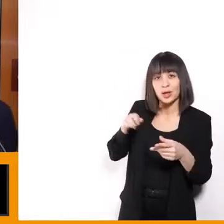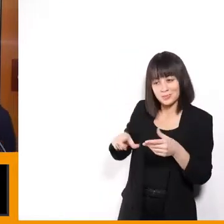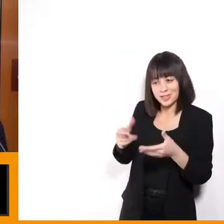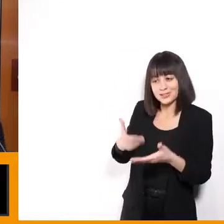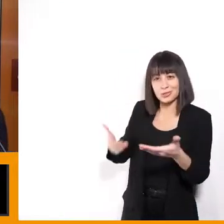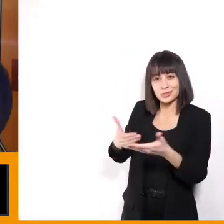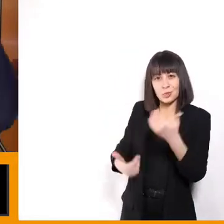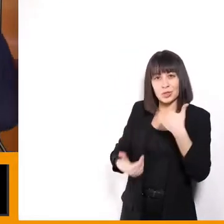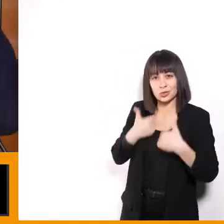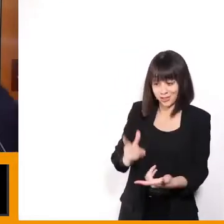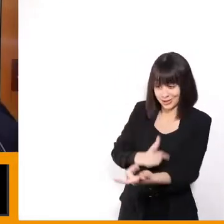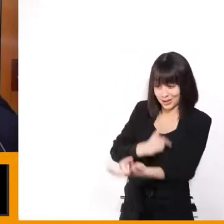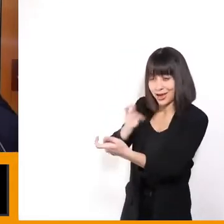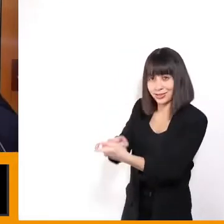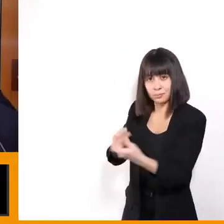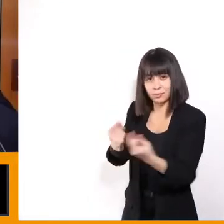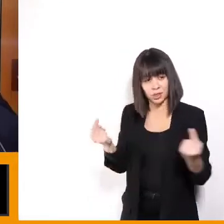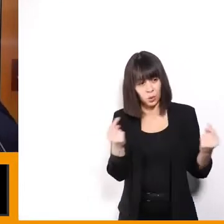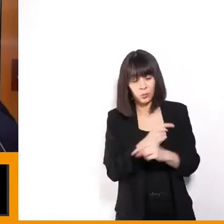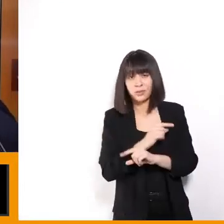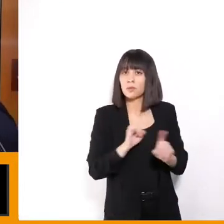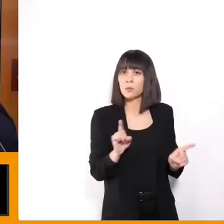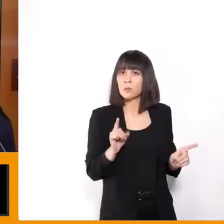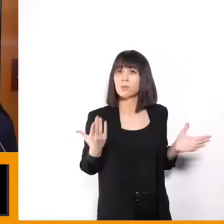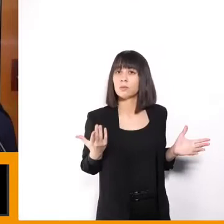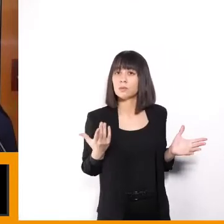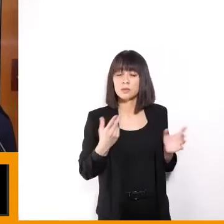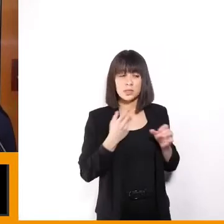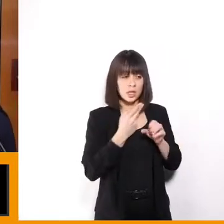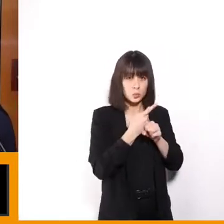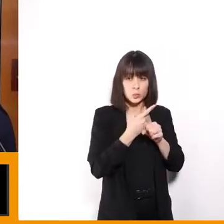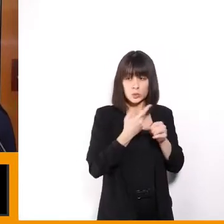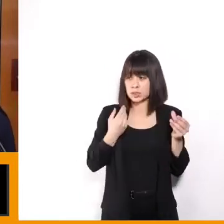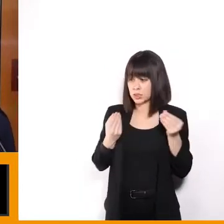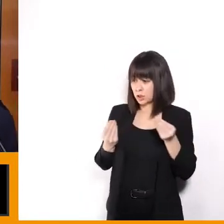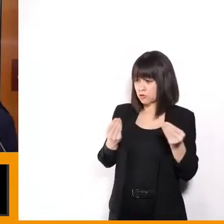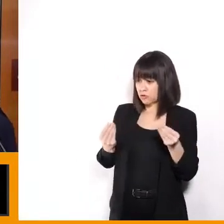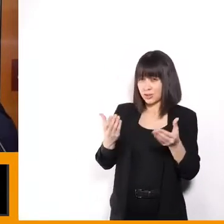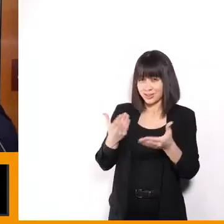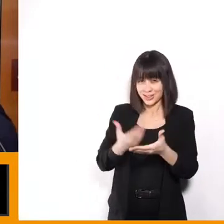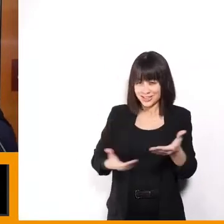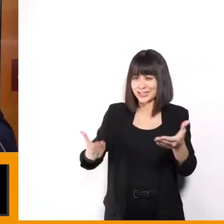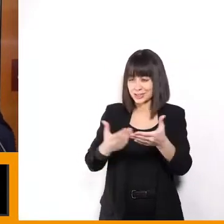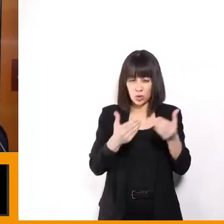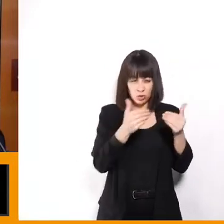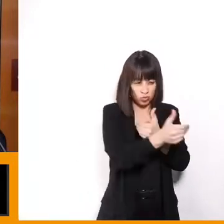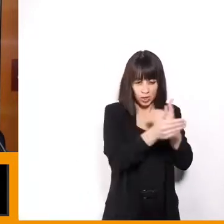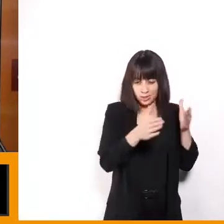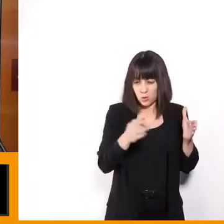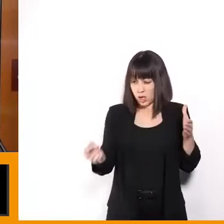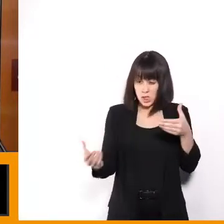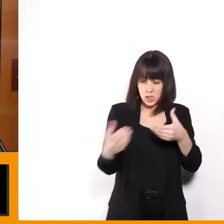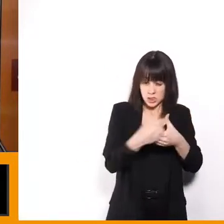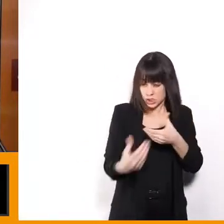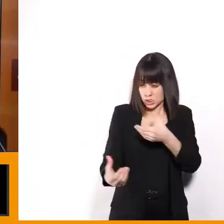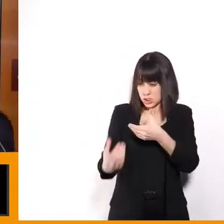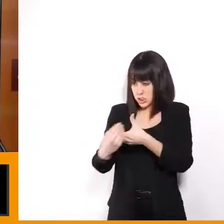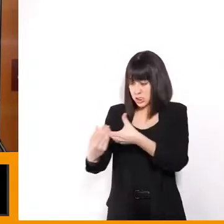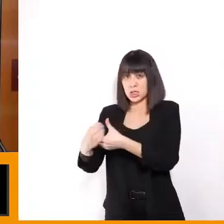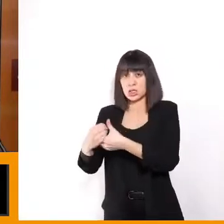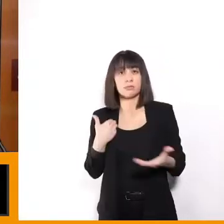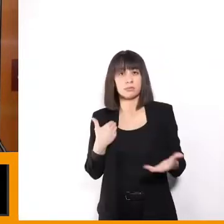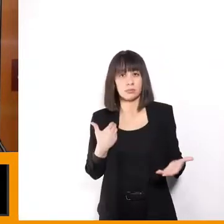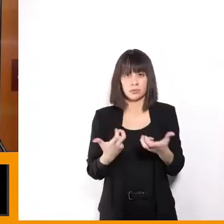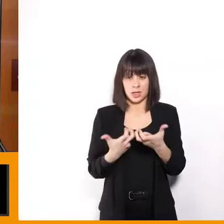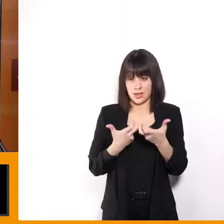inversement, avoir des outils pour lesquels on considère qu'il faut que les situations, les cas rentrent dans les boîtes. Et l'histoire de la barrière d'âge, c'est un bon exemple. Il y a